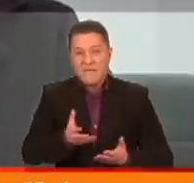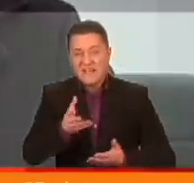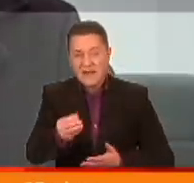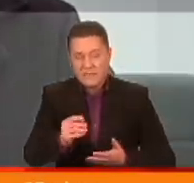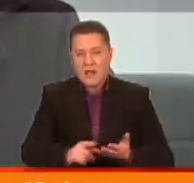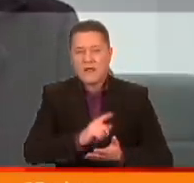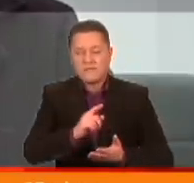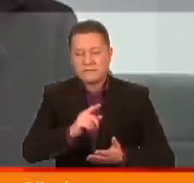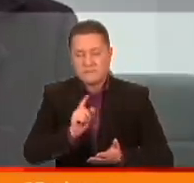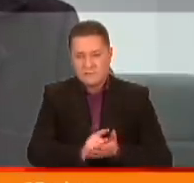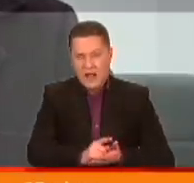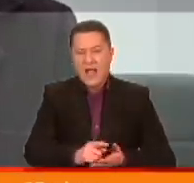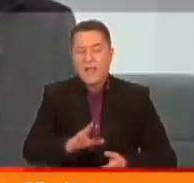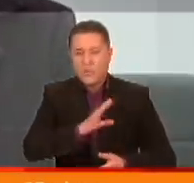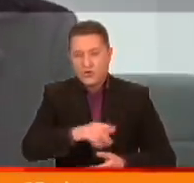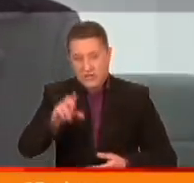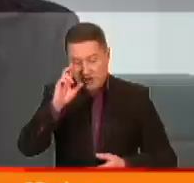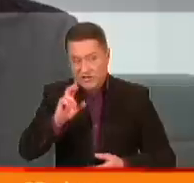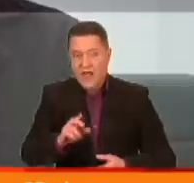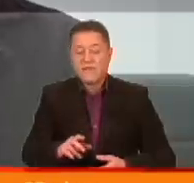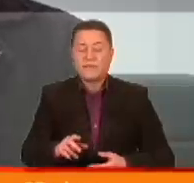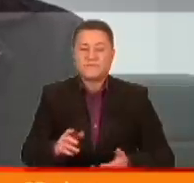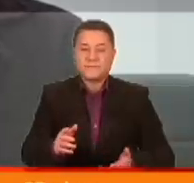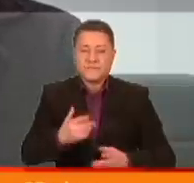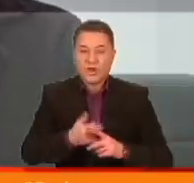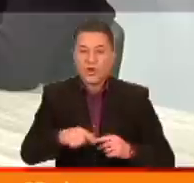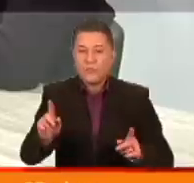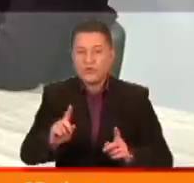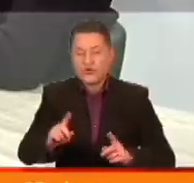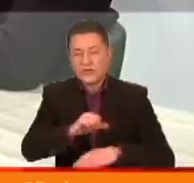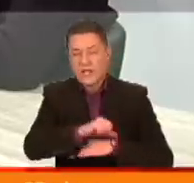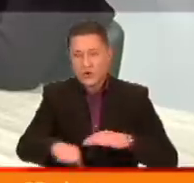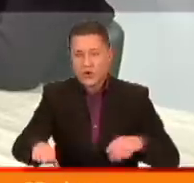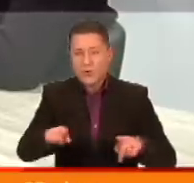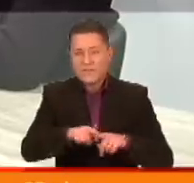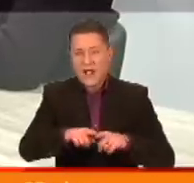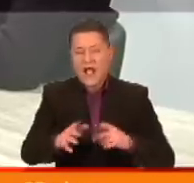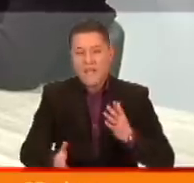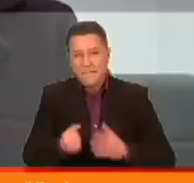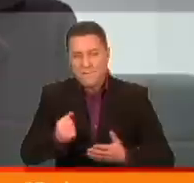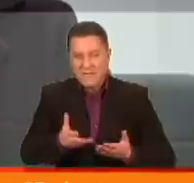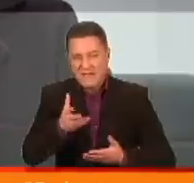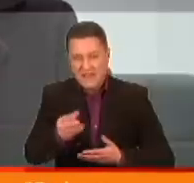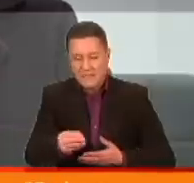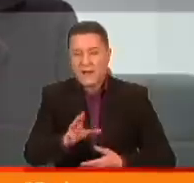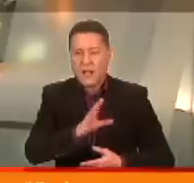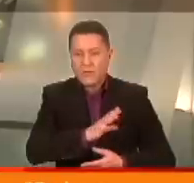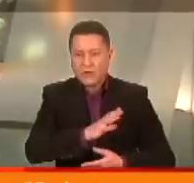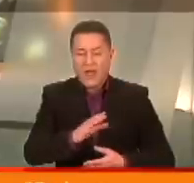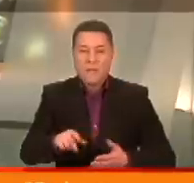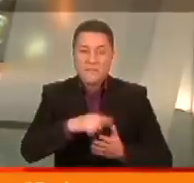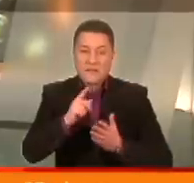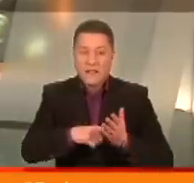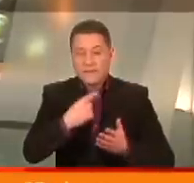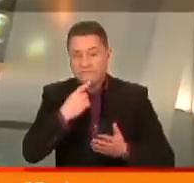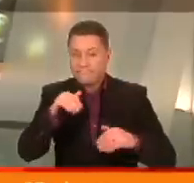має бути. Чи вона буде, тому що за кордоном така підтримка була при ребрендингу. Питання відкрите. Тим